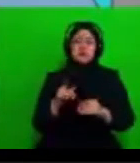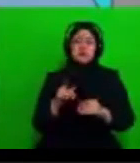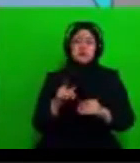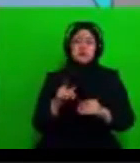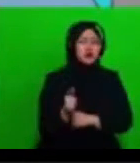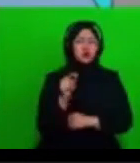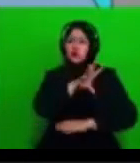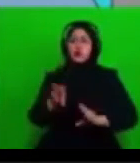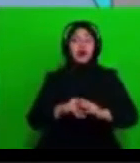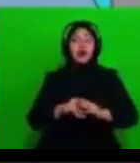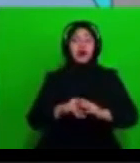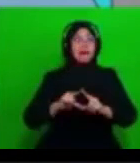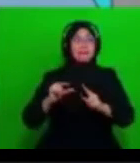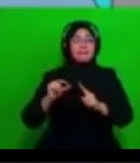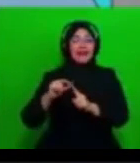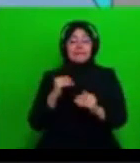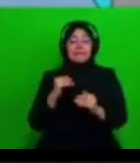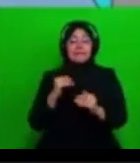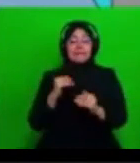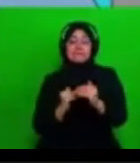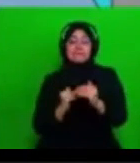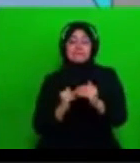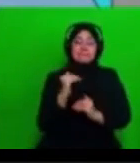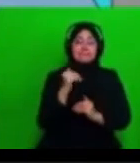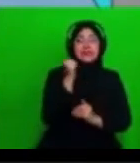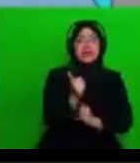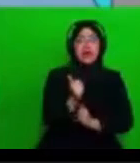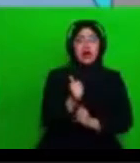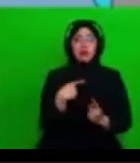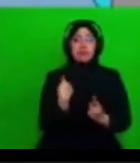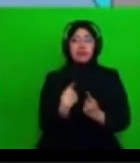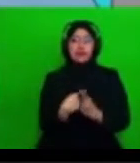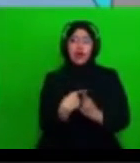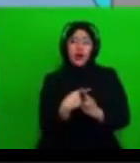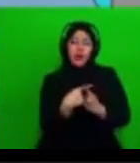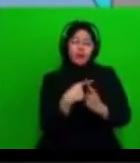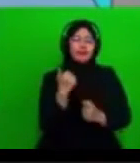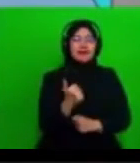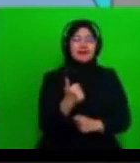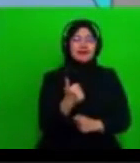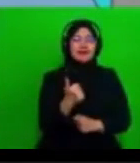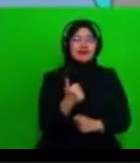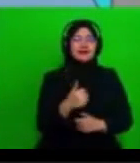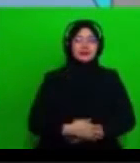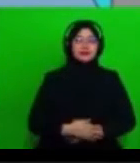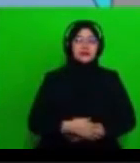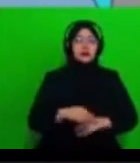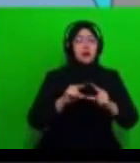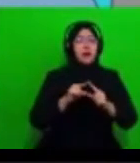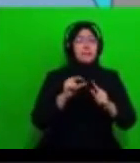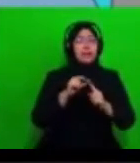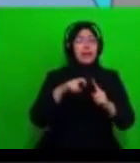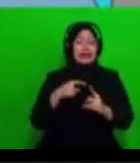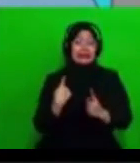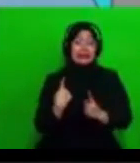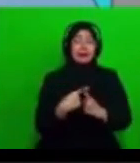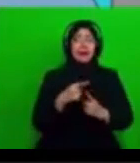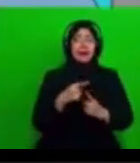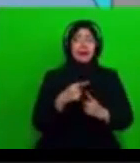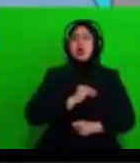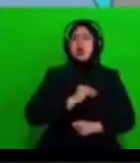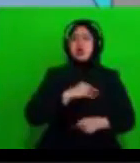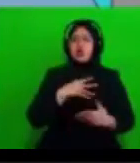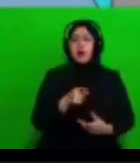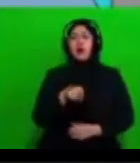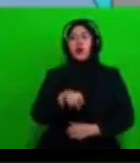pihak agar APK ini dapat berkembang atau dapat bertambah dari waktu ke waktu. Ketika APK bertambah, itu artinya semakin